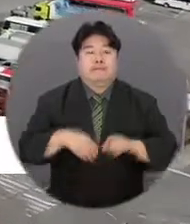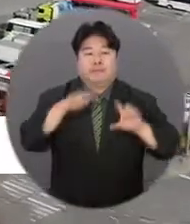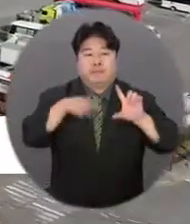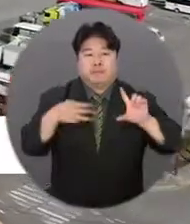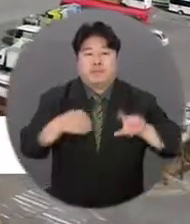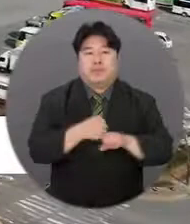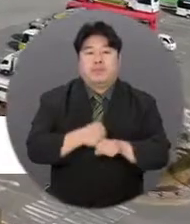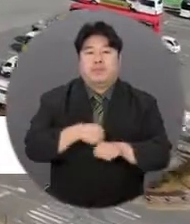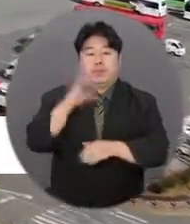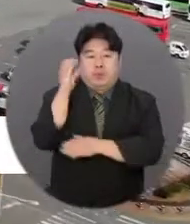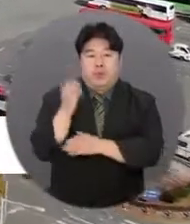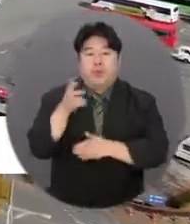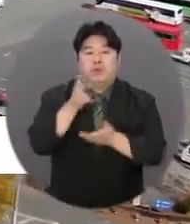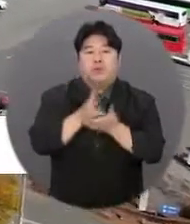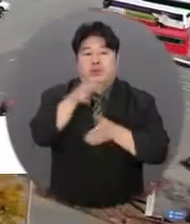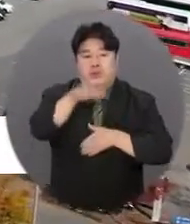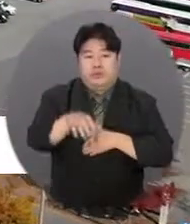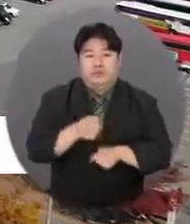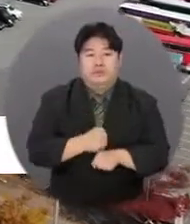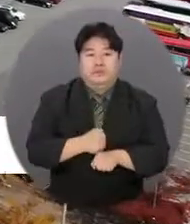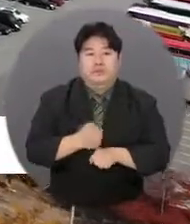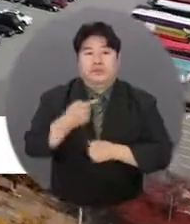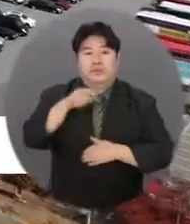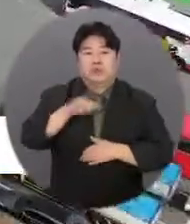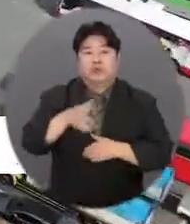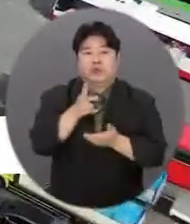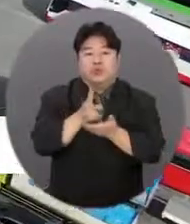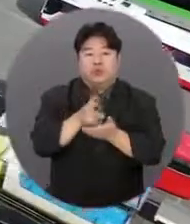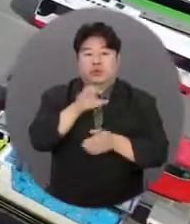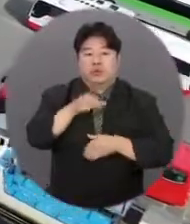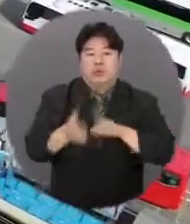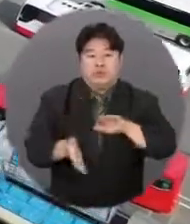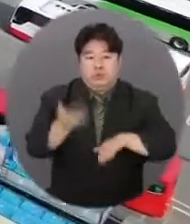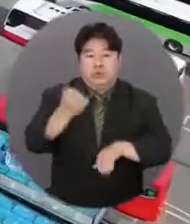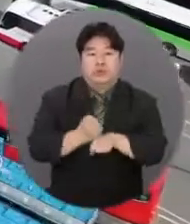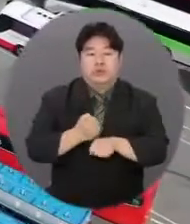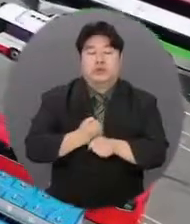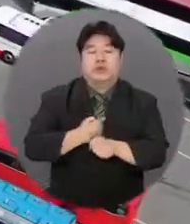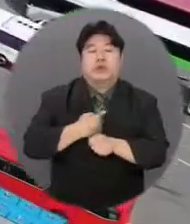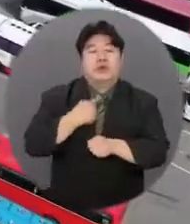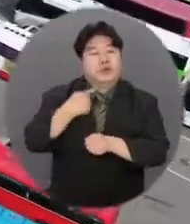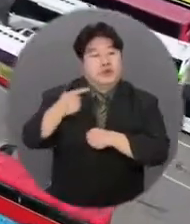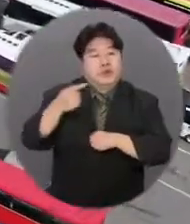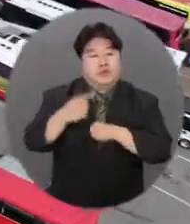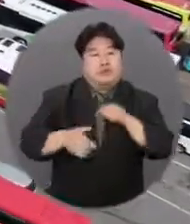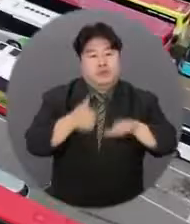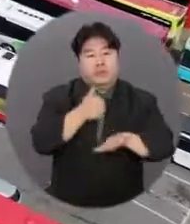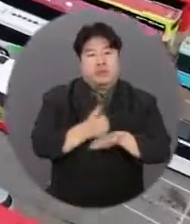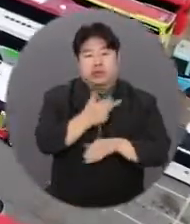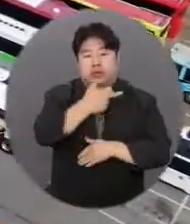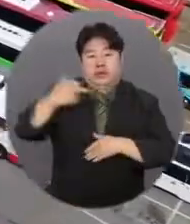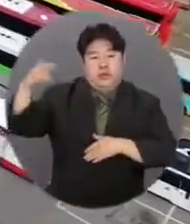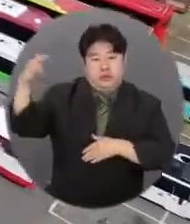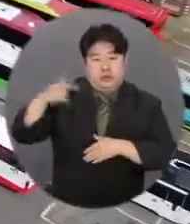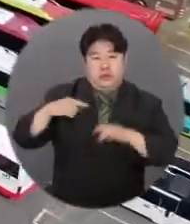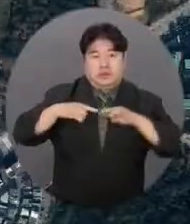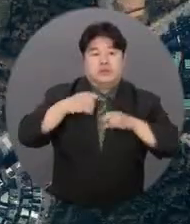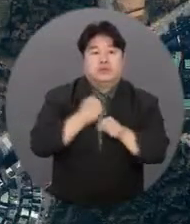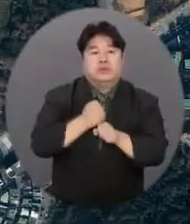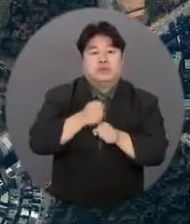롯데마트 월드컵 경기장 주차장입니다. 이곳 주차장 상부에 내년 말까지 대규모 태양광 시설이